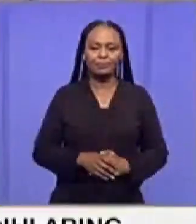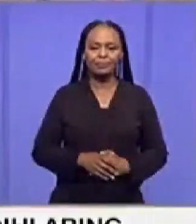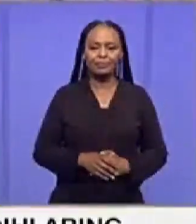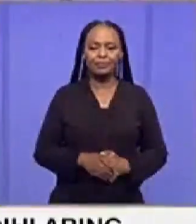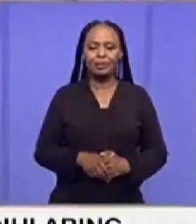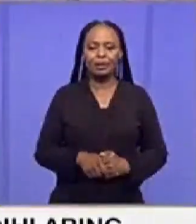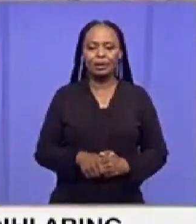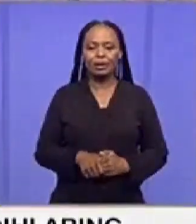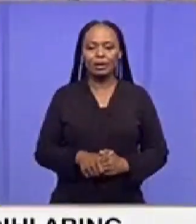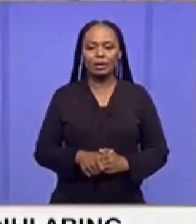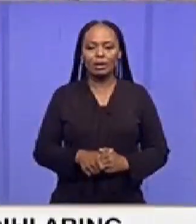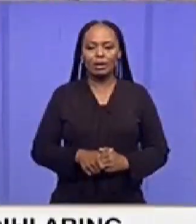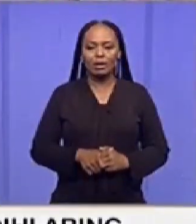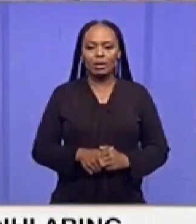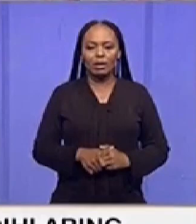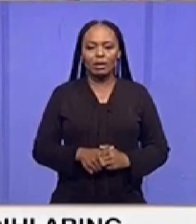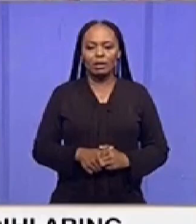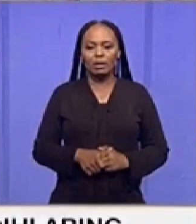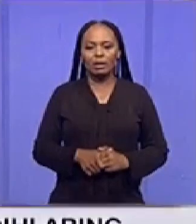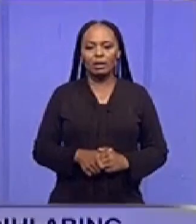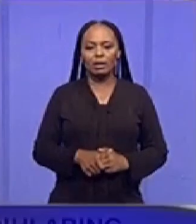SABC Herzogsville.